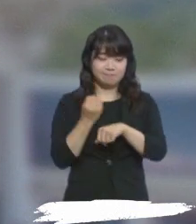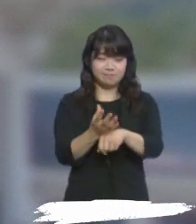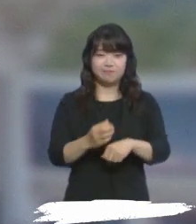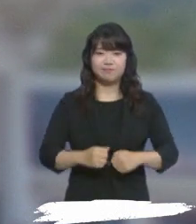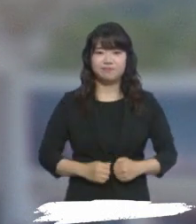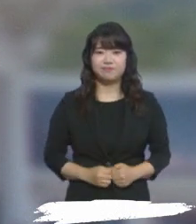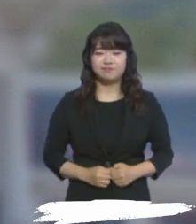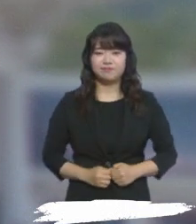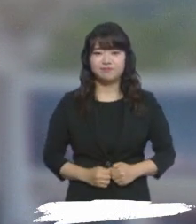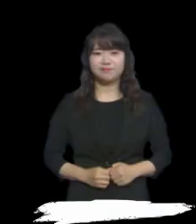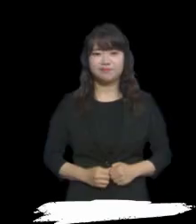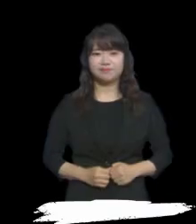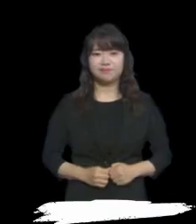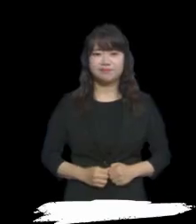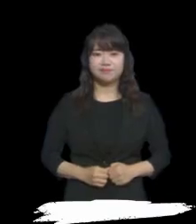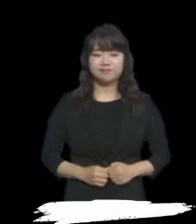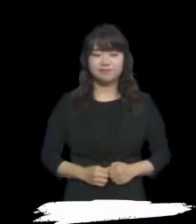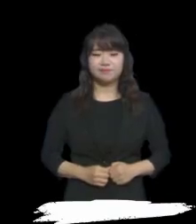리포트입니다.